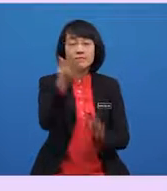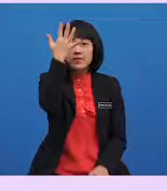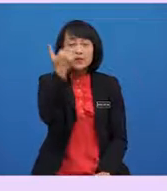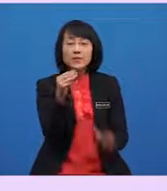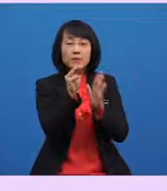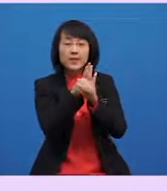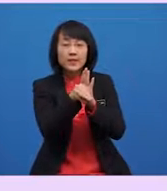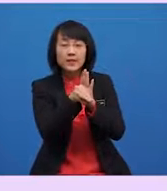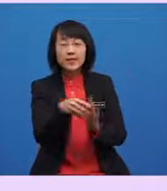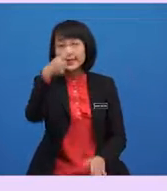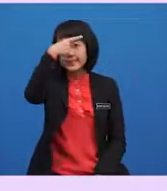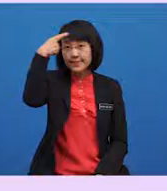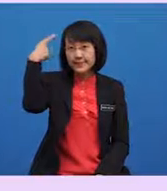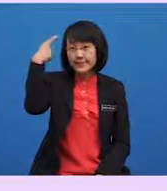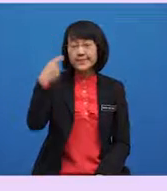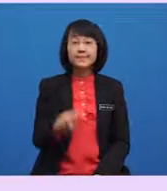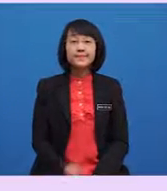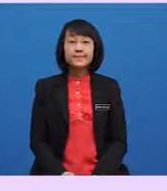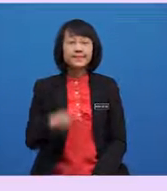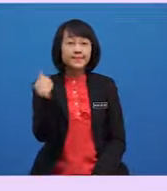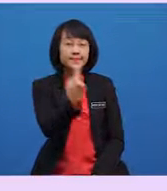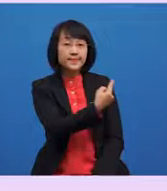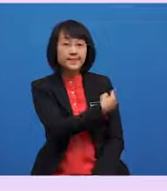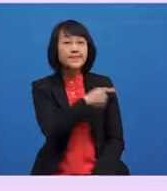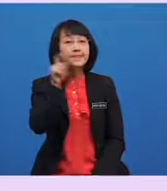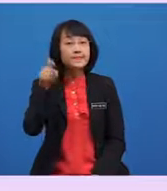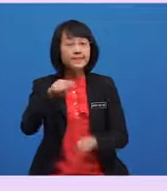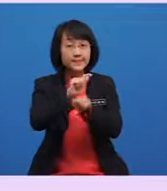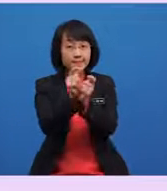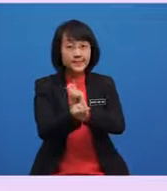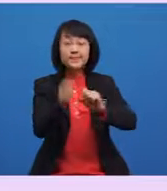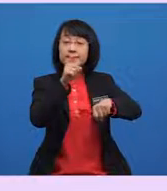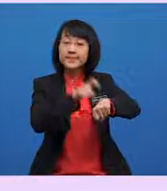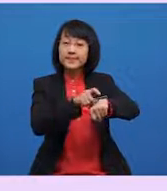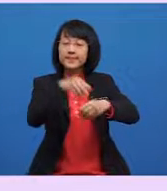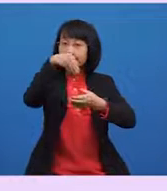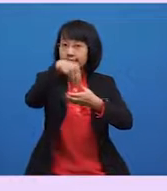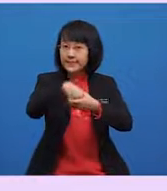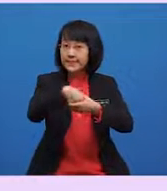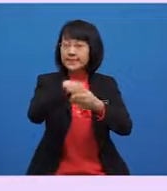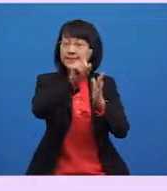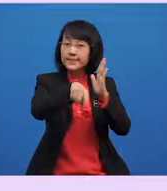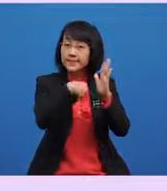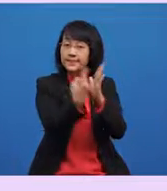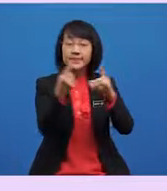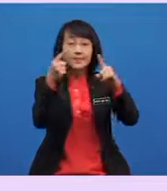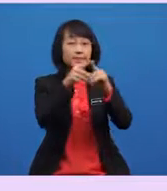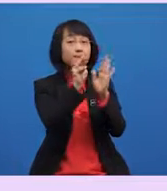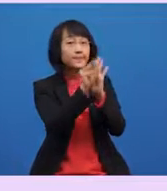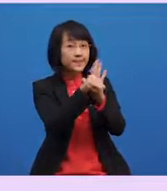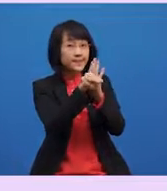minit? Kerana kita hendak menukar masa dalam jam kepada